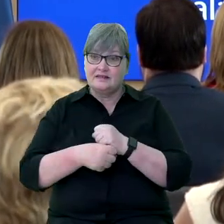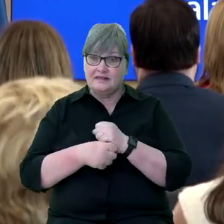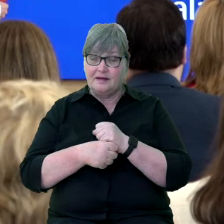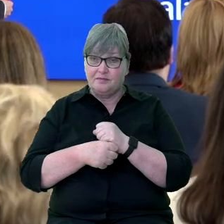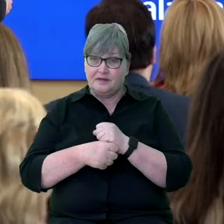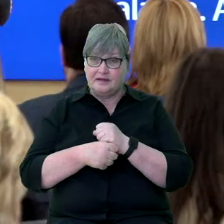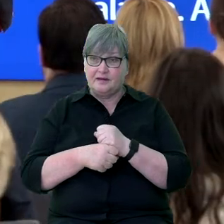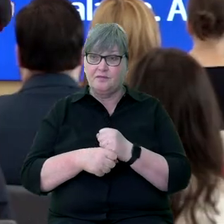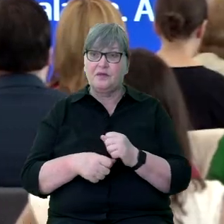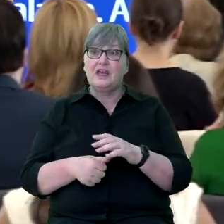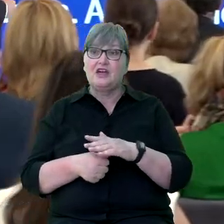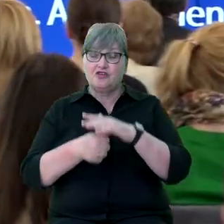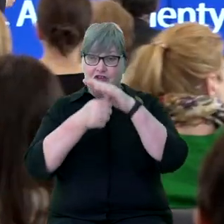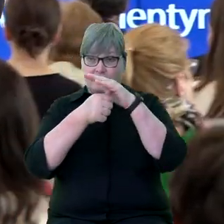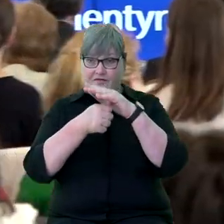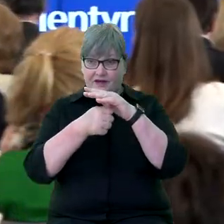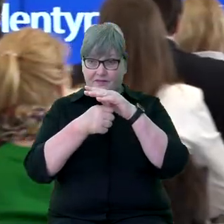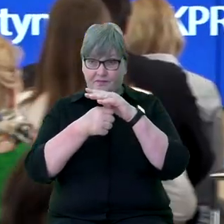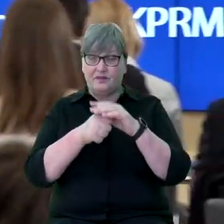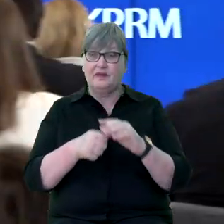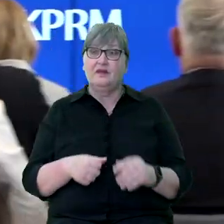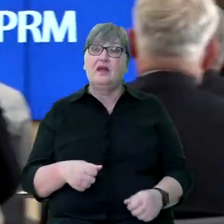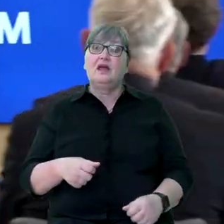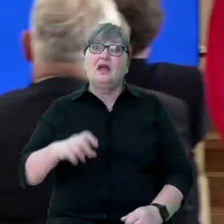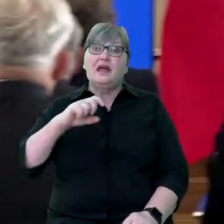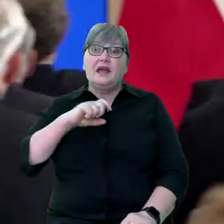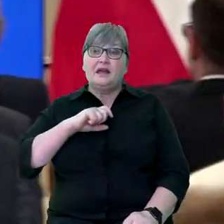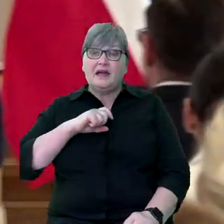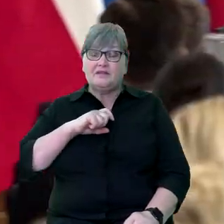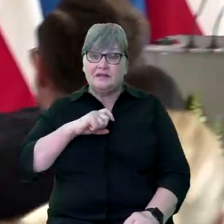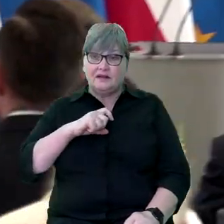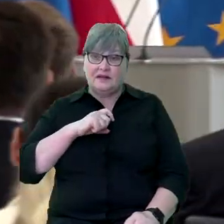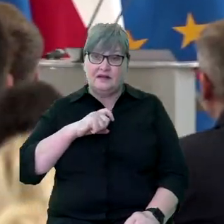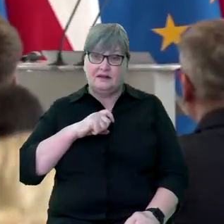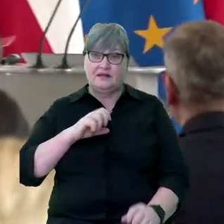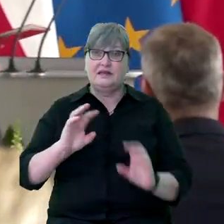Rzeczpospolitej Polskiej. List przesłała marszałek Sejmu.